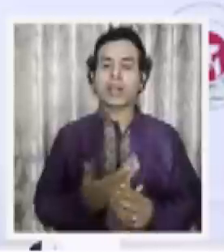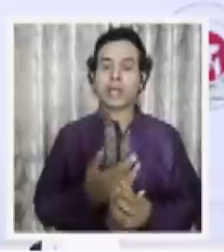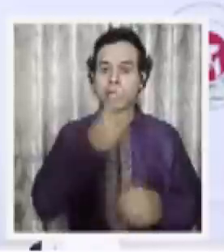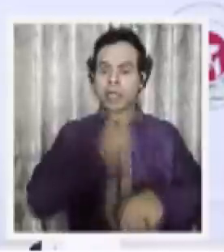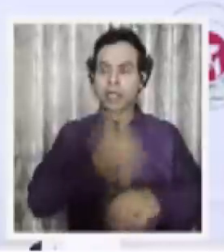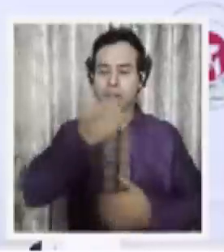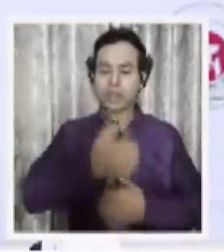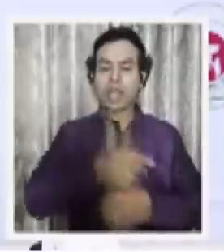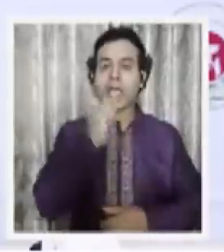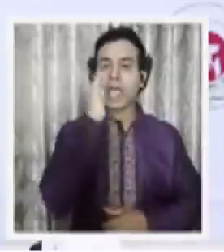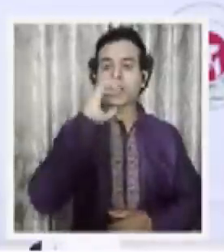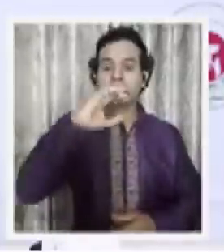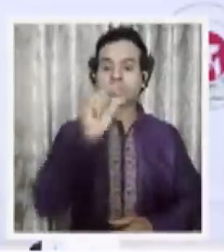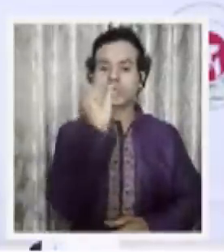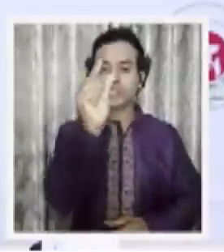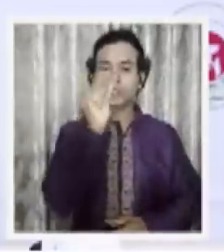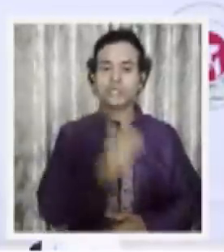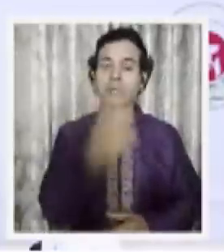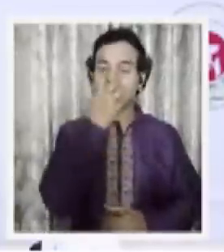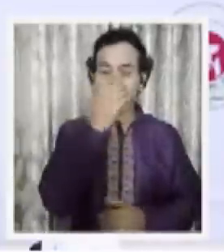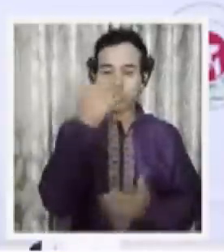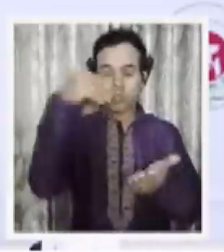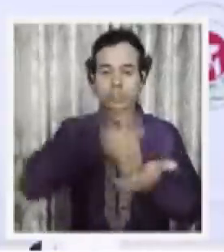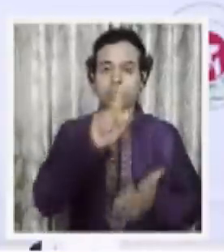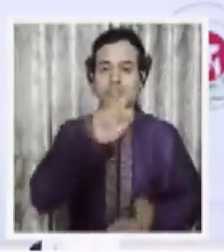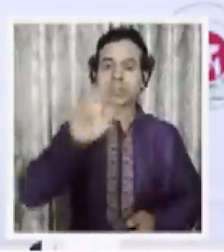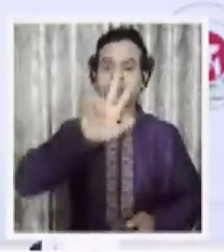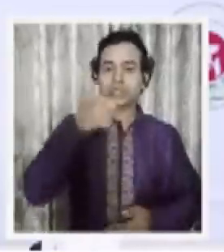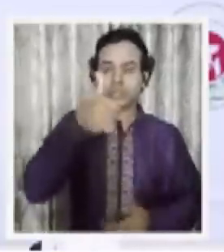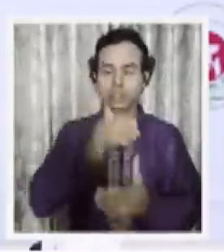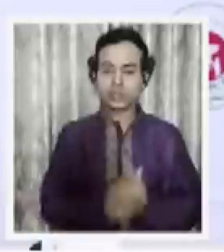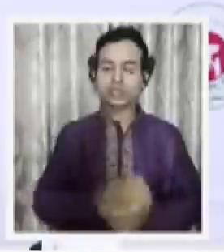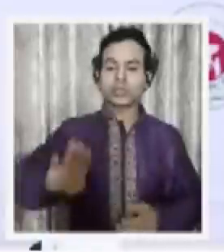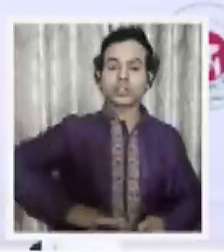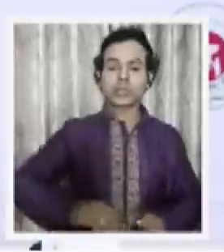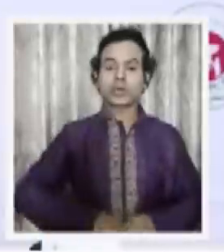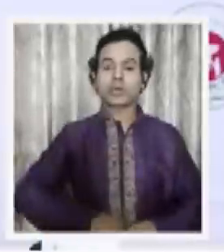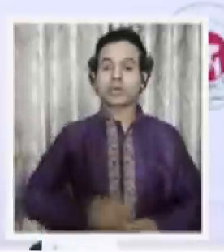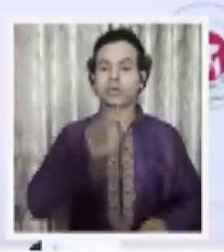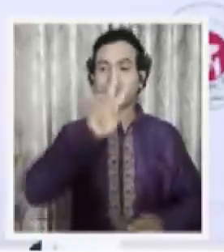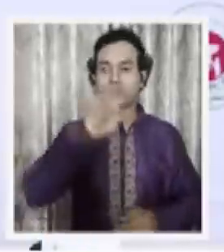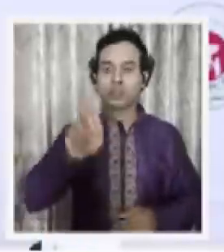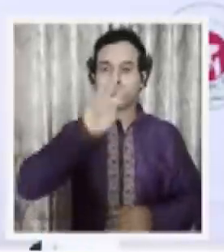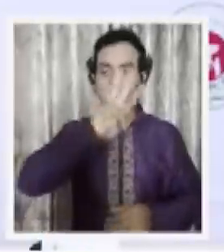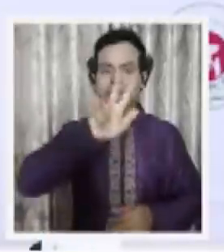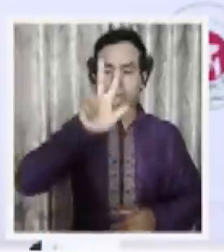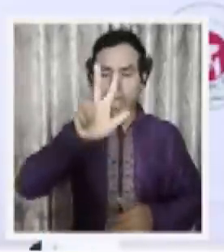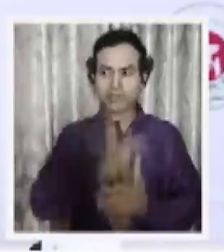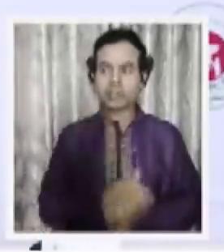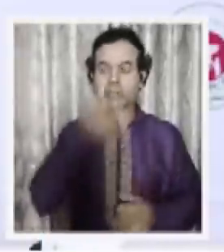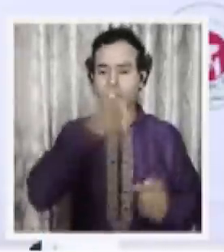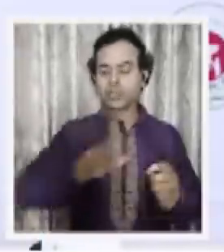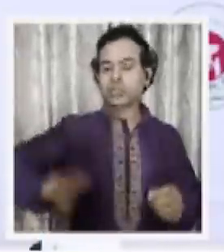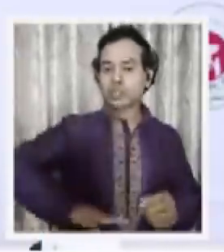2,127 জন এবং ঢাকা মহানগরীর ICU শয্যায় রোগী ভর্তি আছেন 186 জন। চট্টগ্রাম মহানগরীতে সাধারণ শয্যায় রোগী ভর্তি